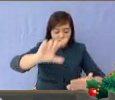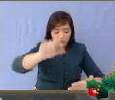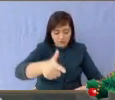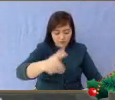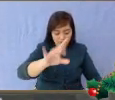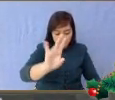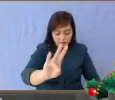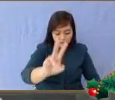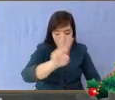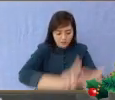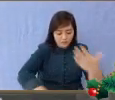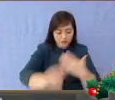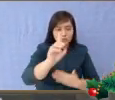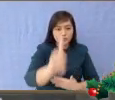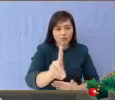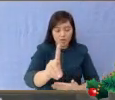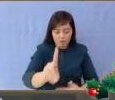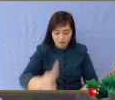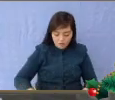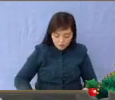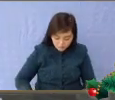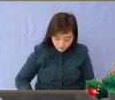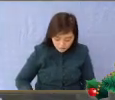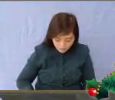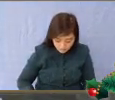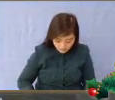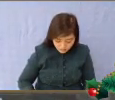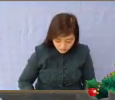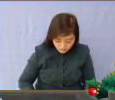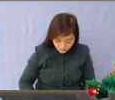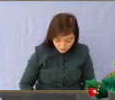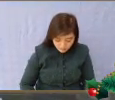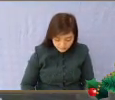deliver. My deliverance.